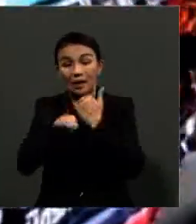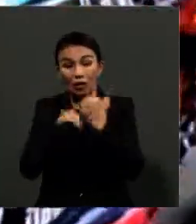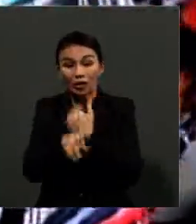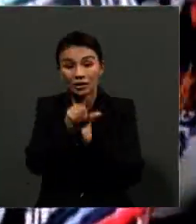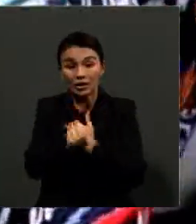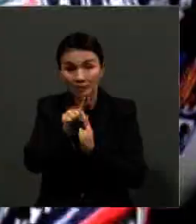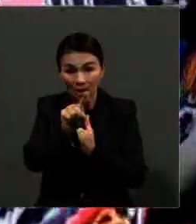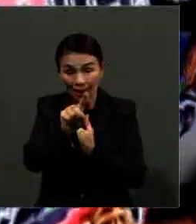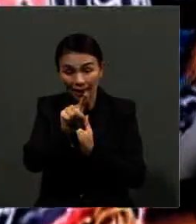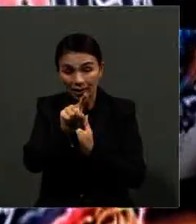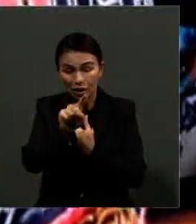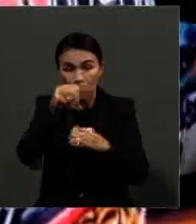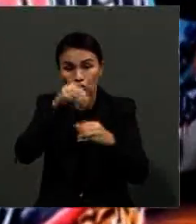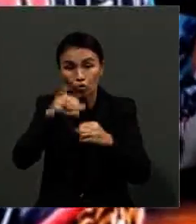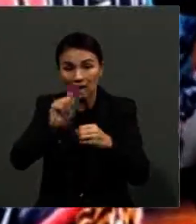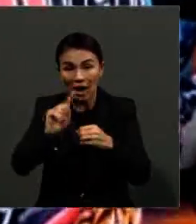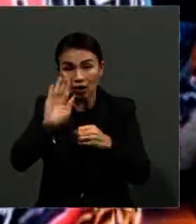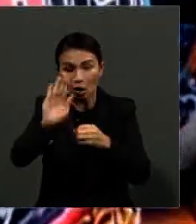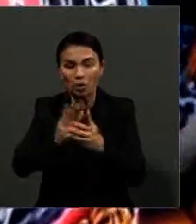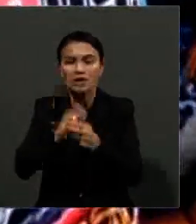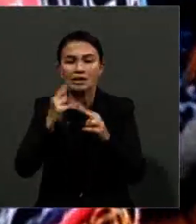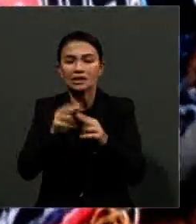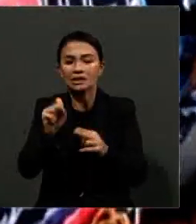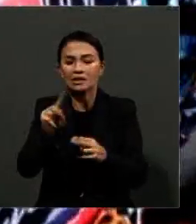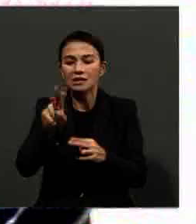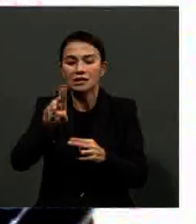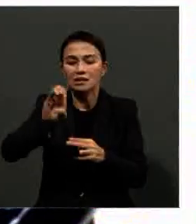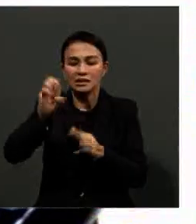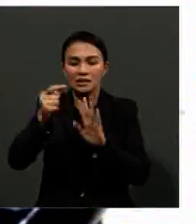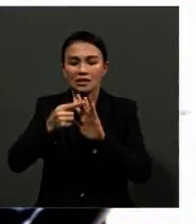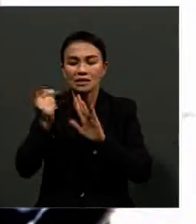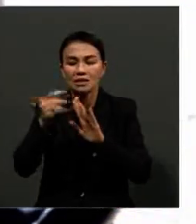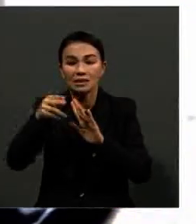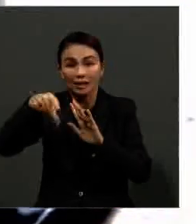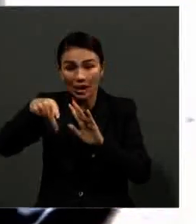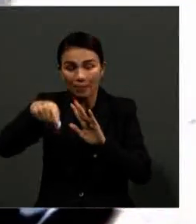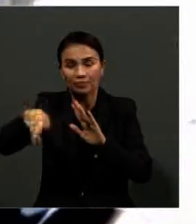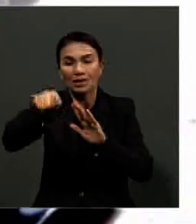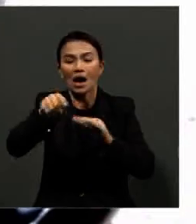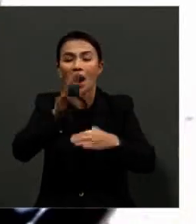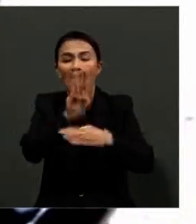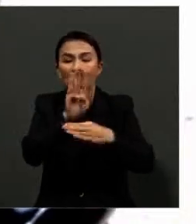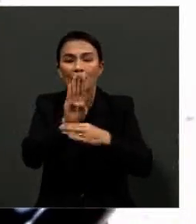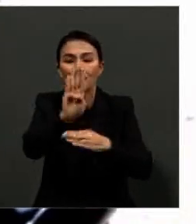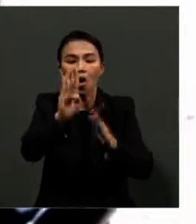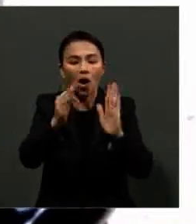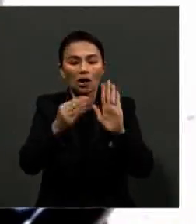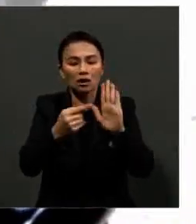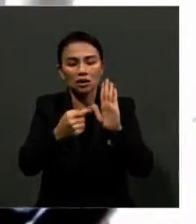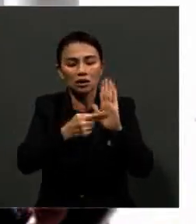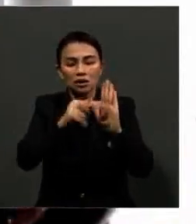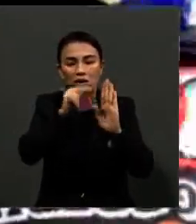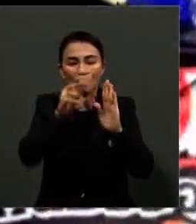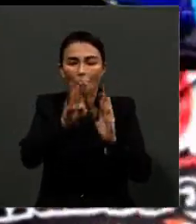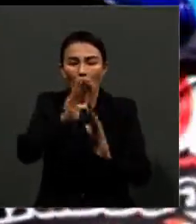21นะครับพื้นที่ตำบลโคกสะอาดอำเภอศรีเทพทางหลวง 21ตำตำบลหนองแจงอำเภอบึงสามพานบึงสามพันนะขออภัย